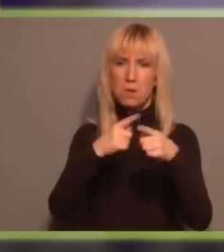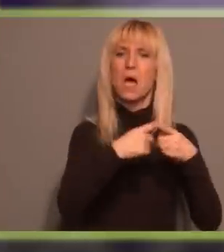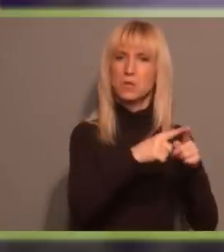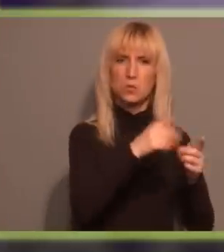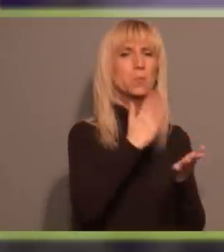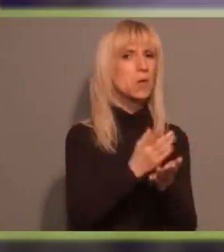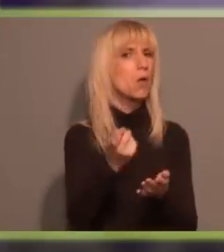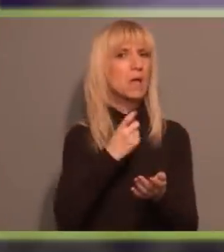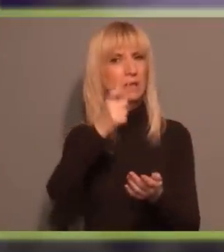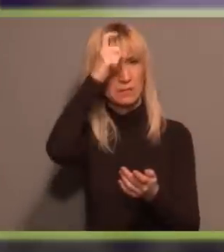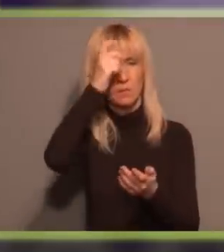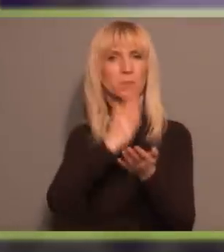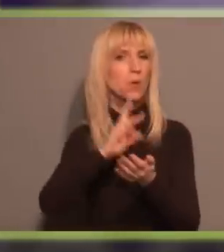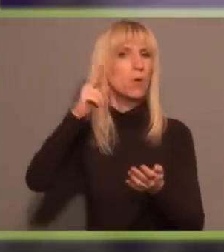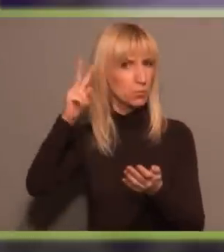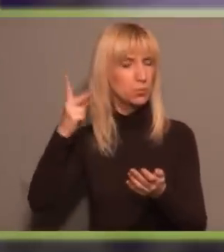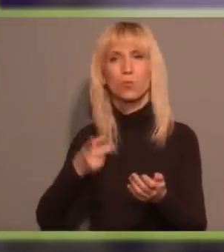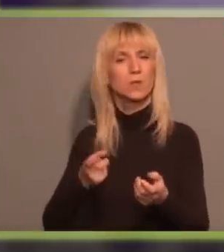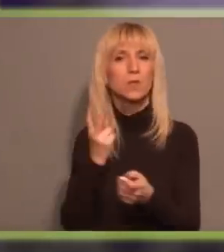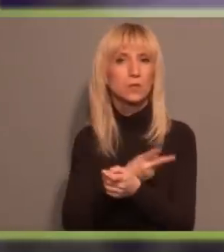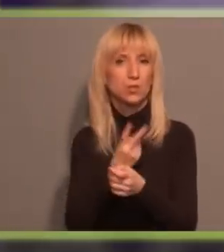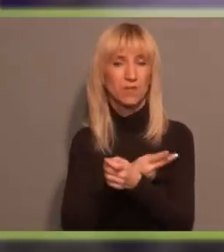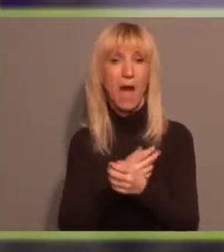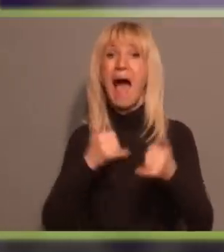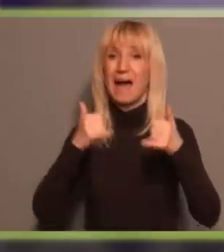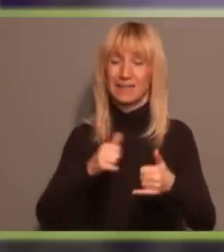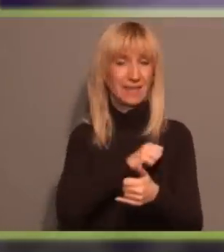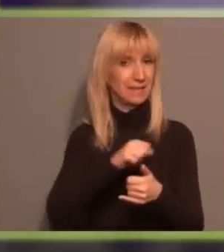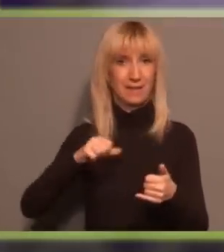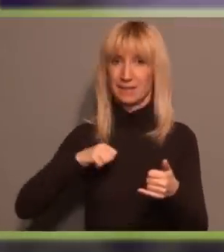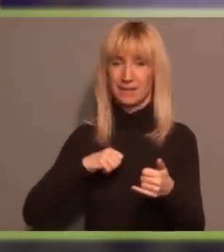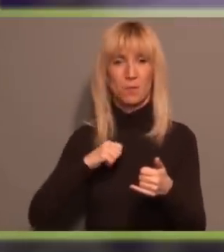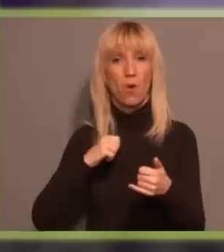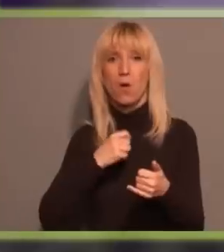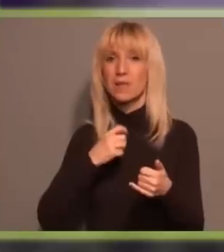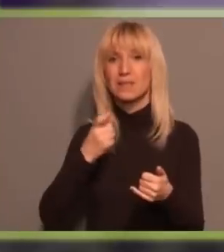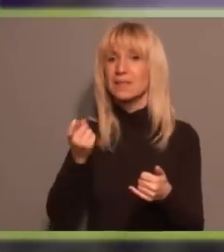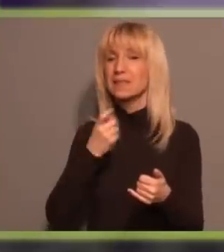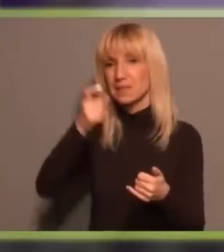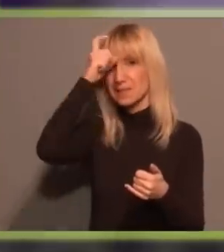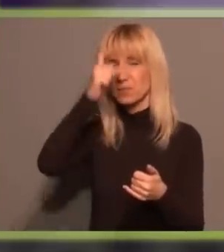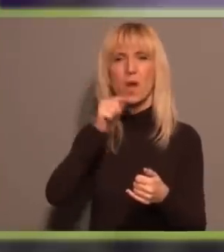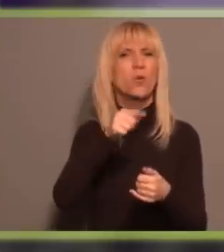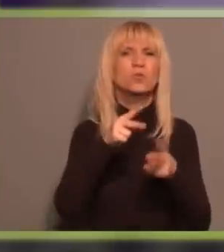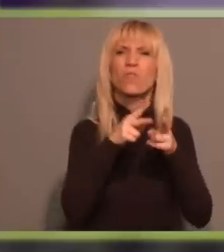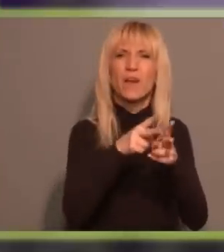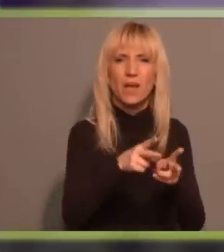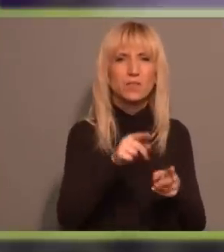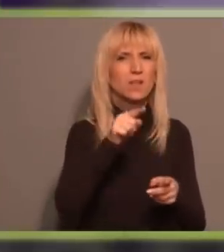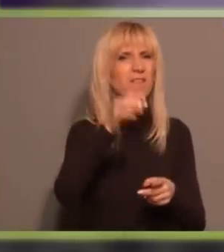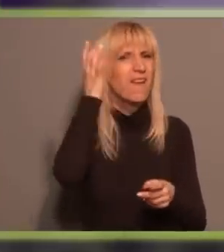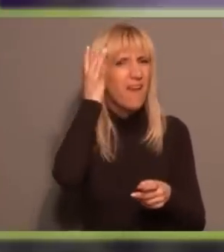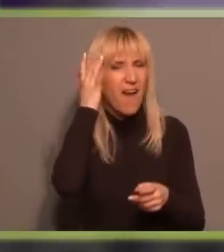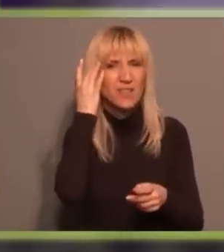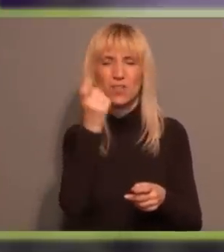ti ljudi. I sad ovdje samo Srbe, različiti Srbe, ja nisam, oni se mene zezuli kako ja ne